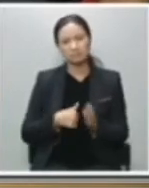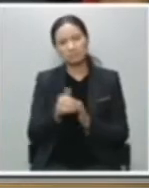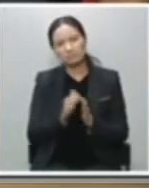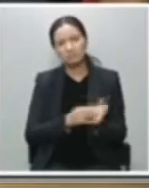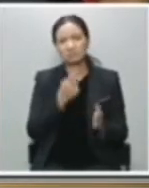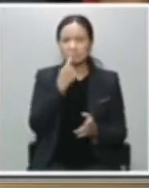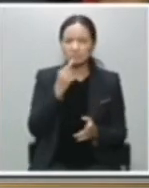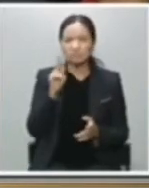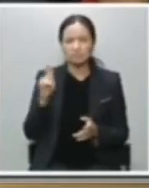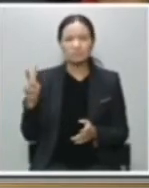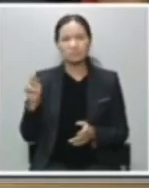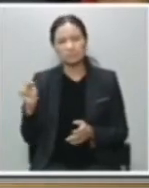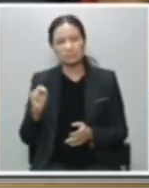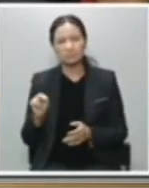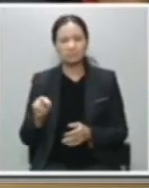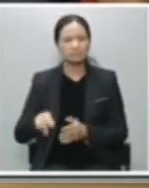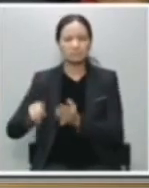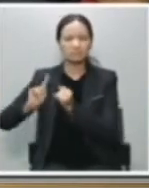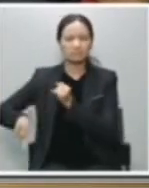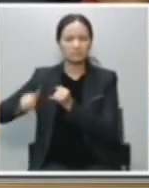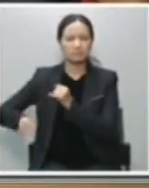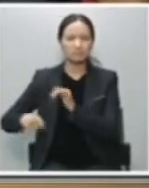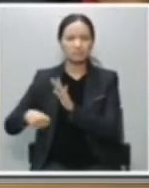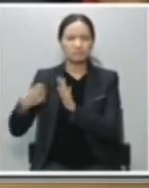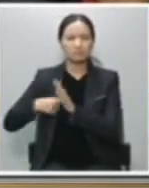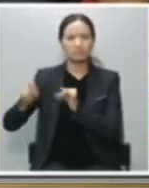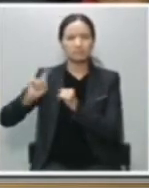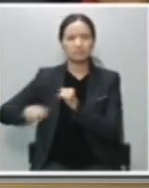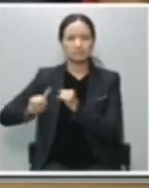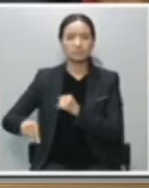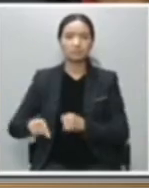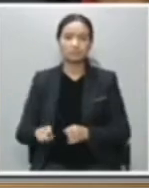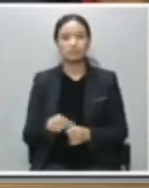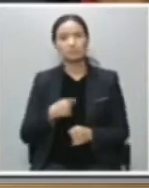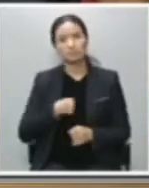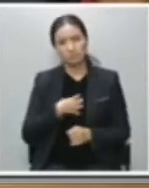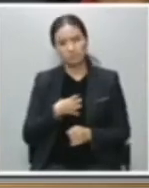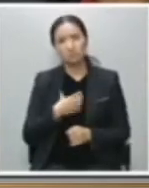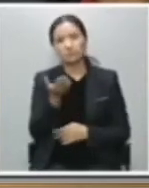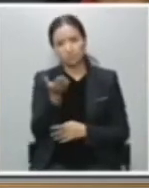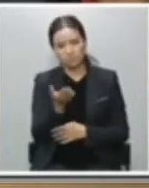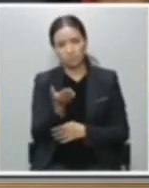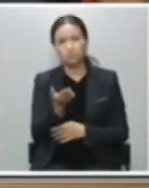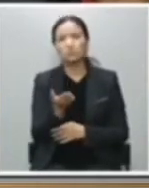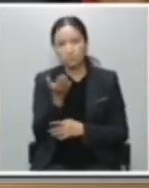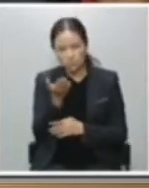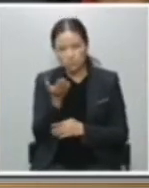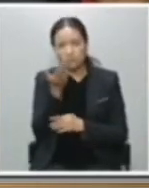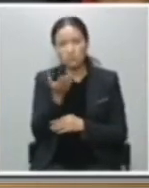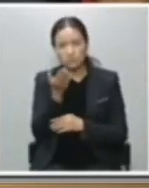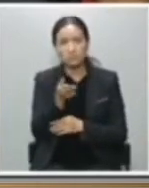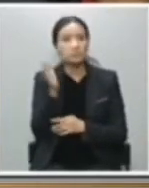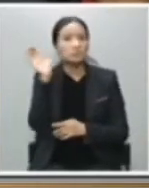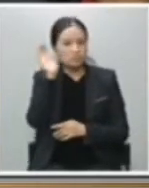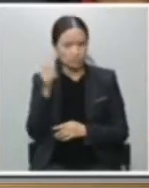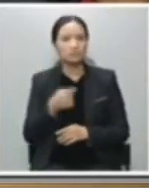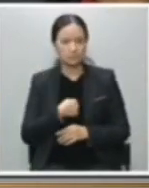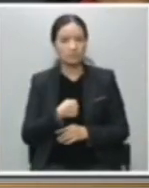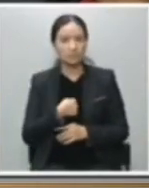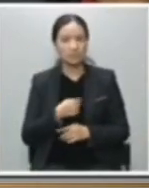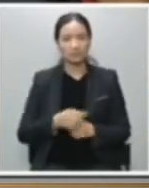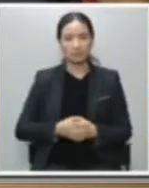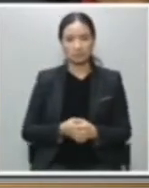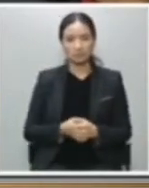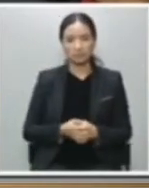ำเงินมันเป็นปลายเหตุครับผมถึงอยากวิงวอนท่านเชื่อผมเถอะครับ